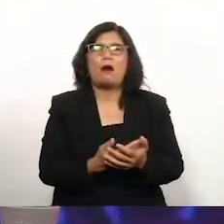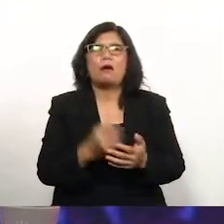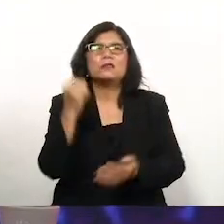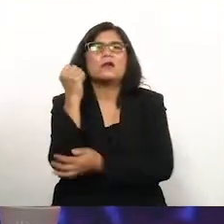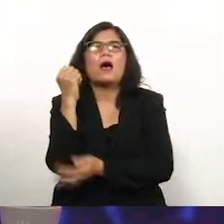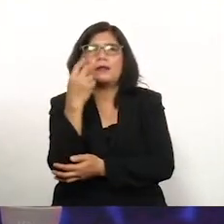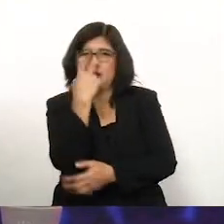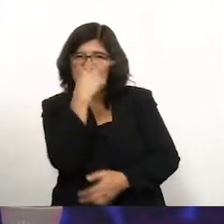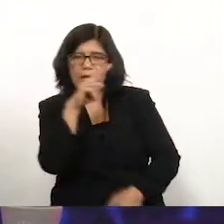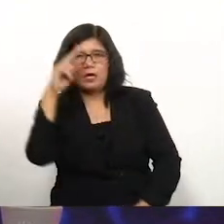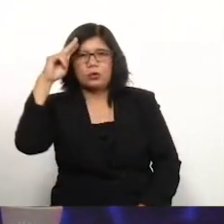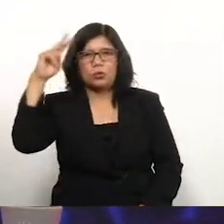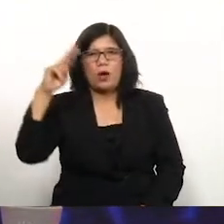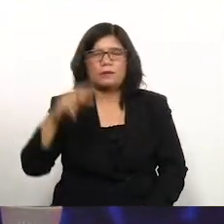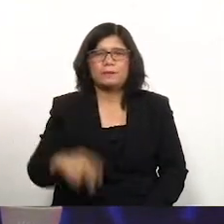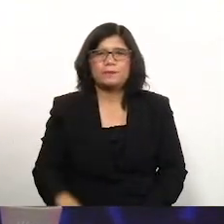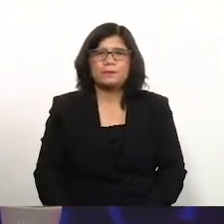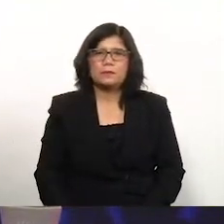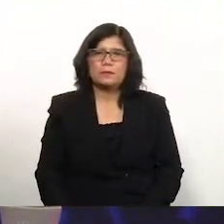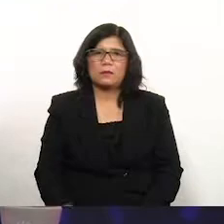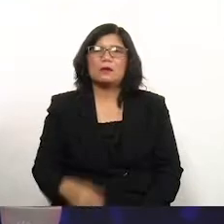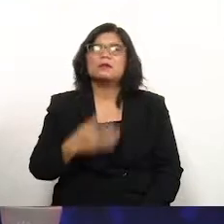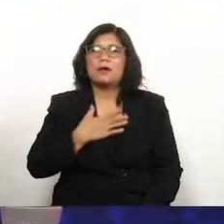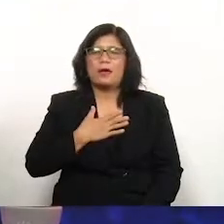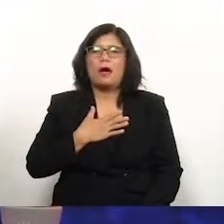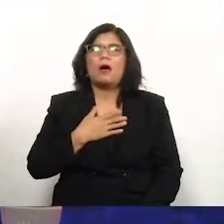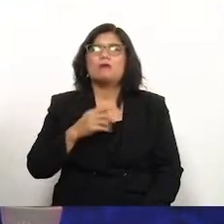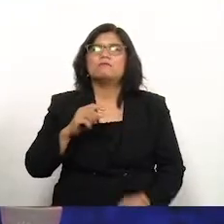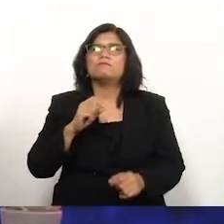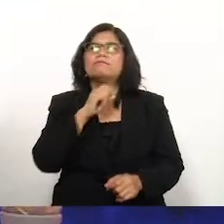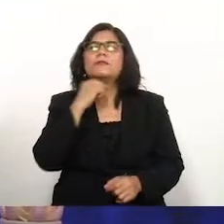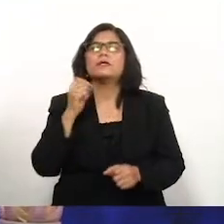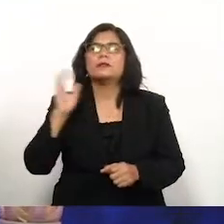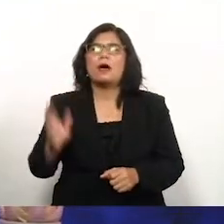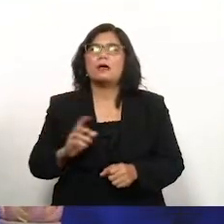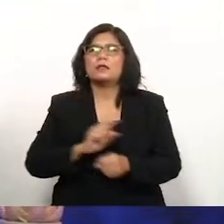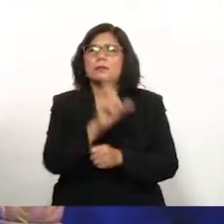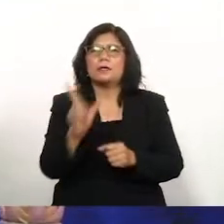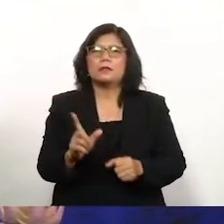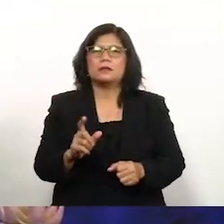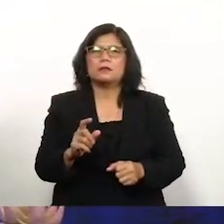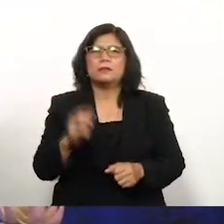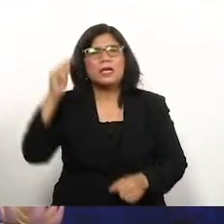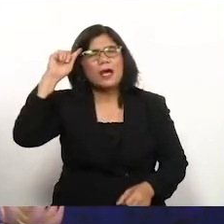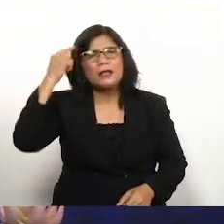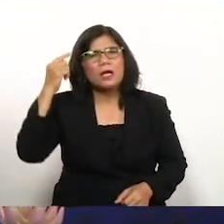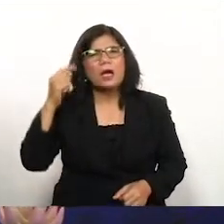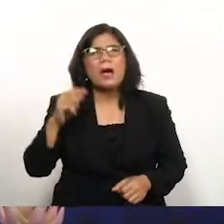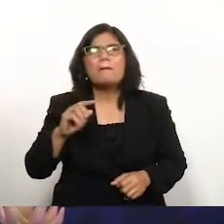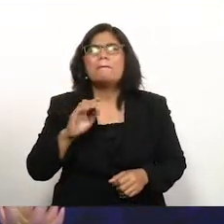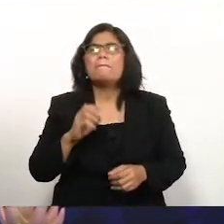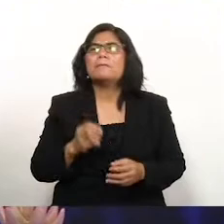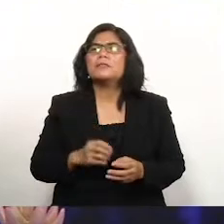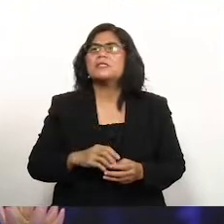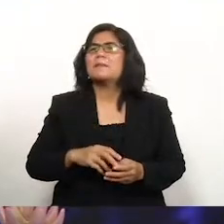jahat di mata tuhan Hai sebagai hamba Allah Hanya mengingatkan makin kau diberkati kok makin sadarmu Tuhan itu baik